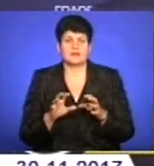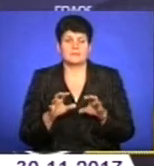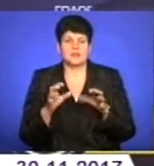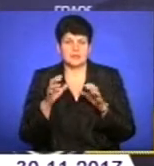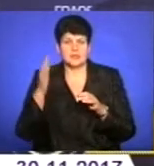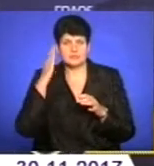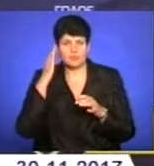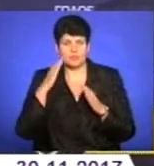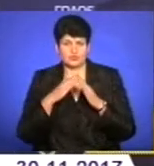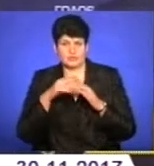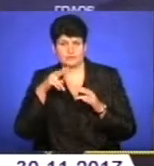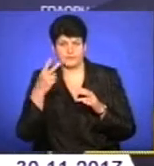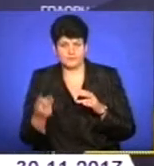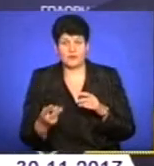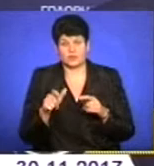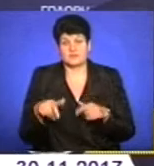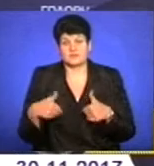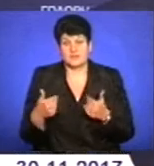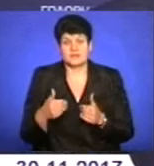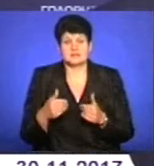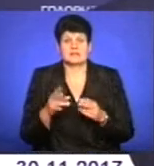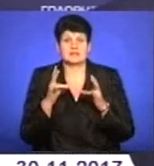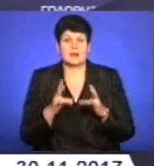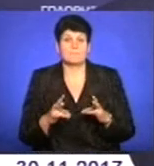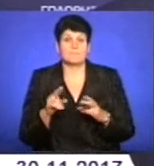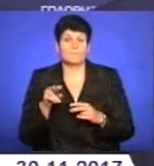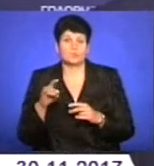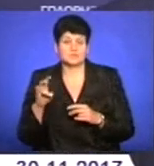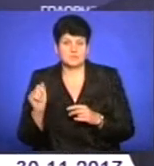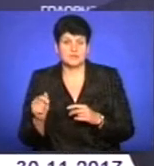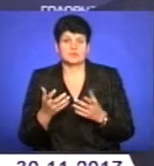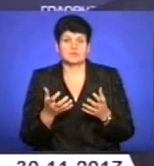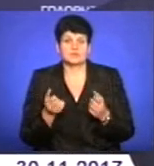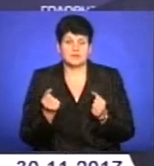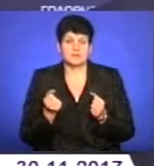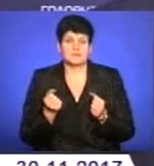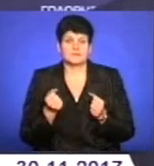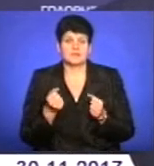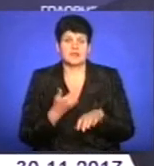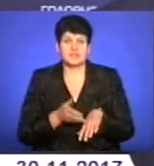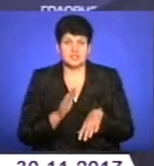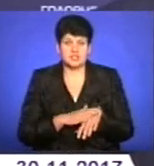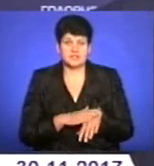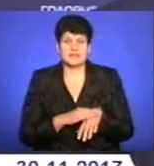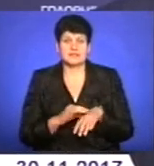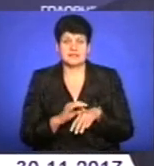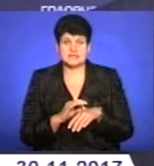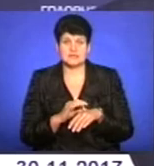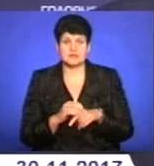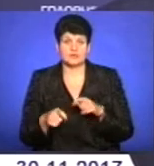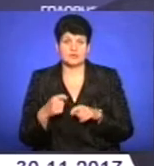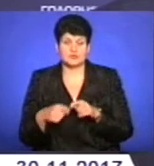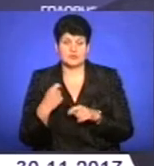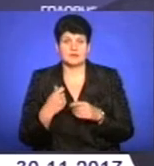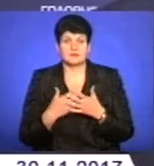в травмпункт, чи в будь-яку іншу лікарню. Якщо людина отримала важкі тілесні ушкодження, це коли людина потрапила в лікарню, це є можливість